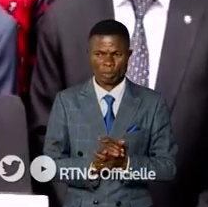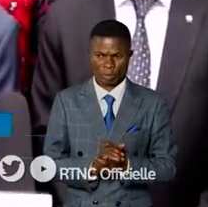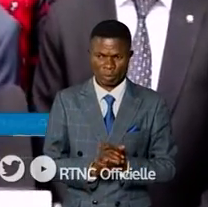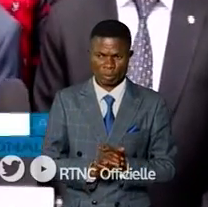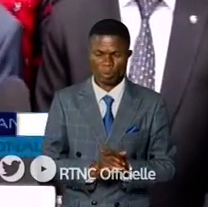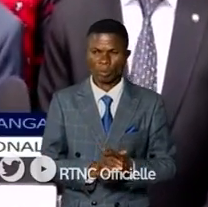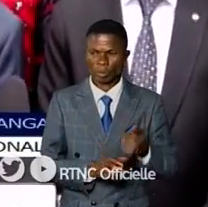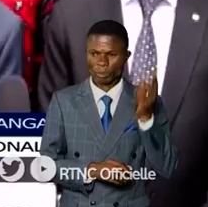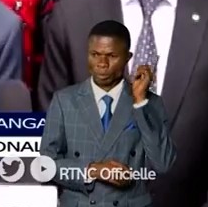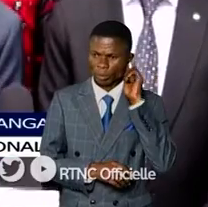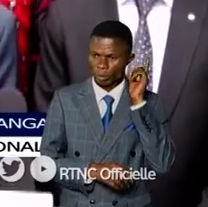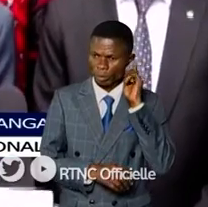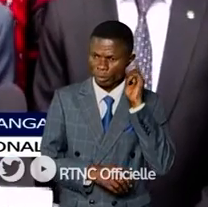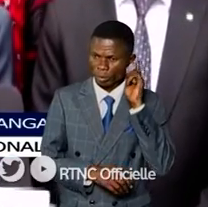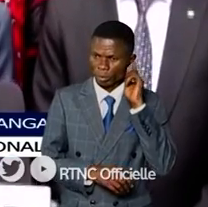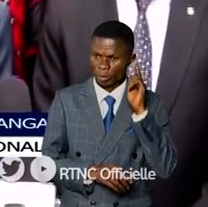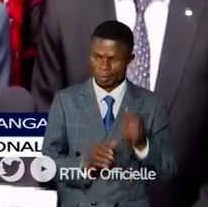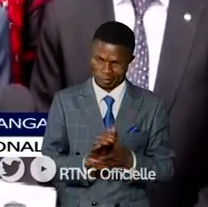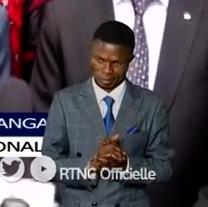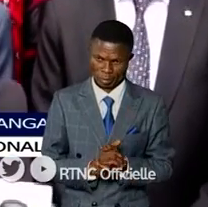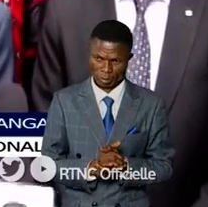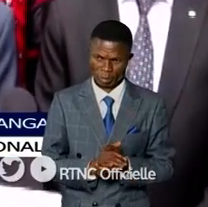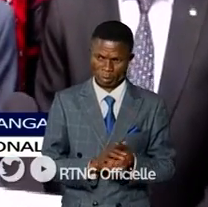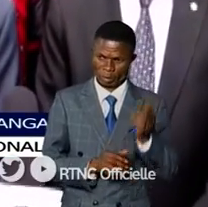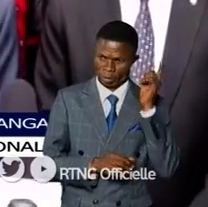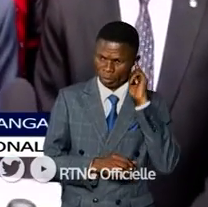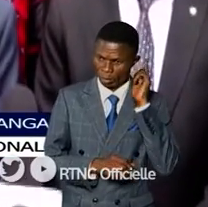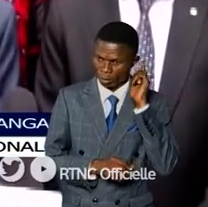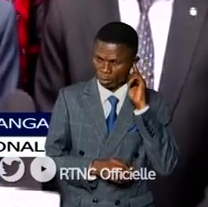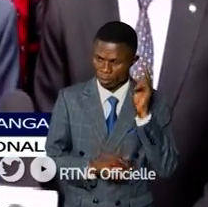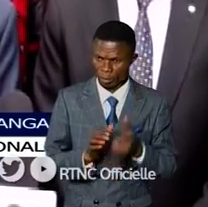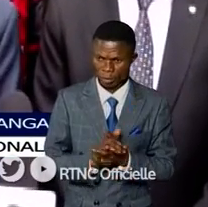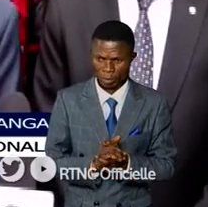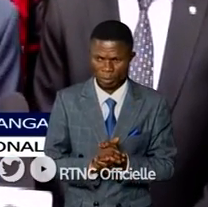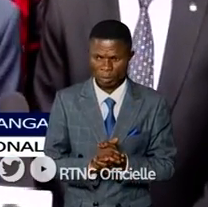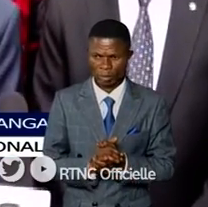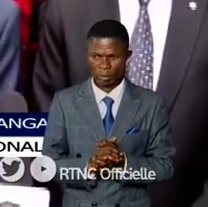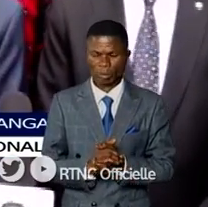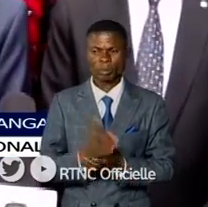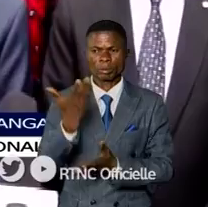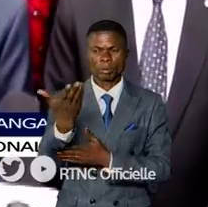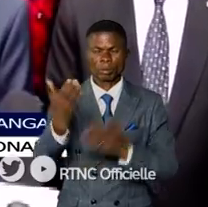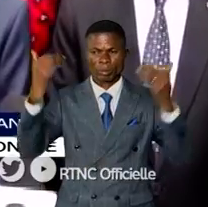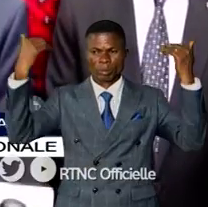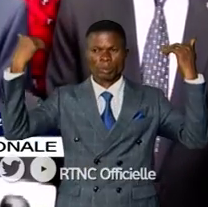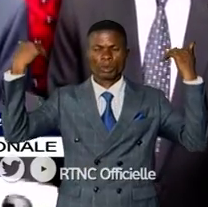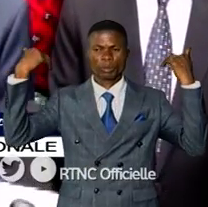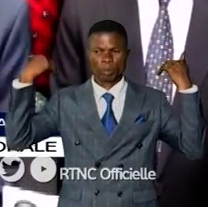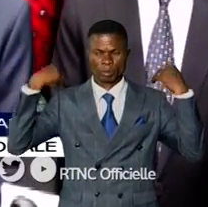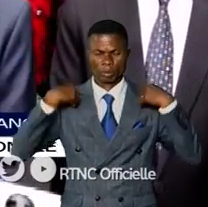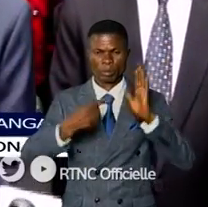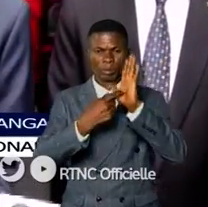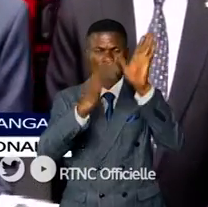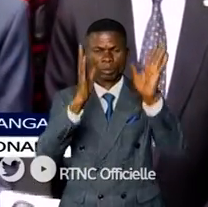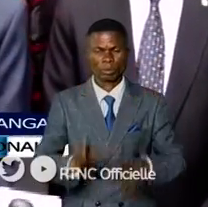venus en tant que membres d'une institution rencontrer son éminence, le